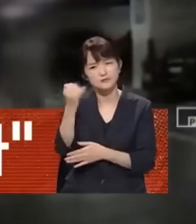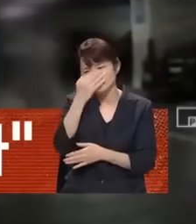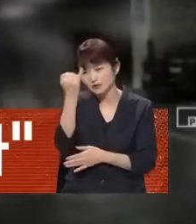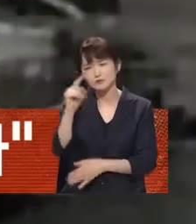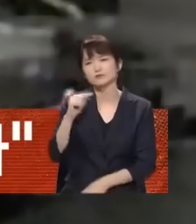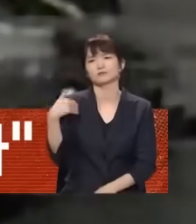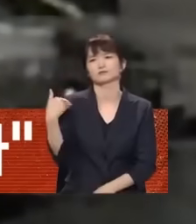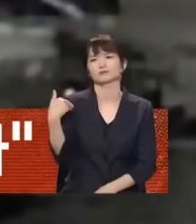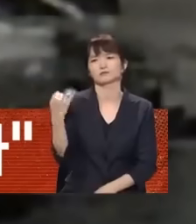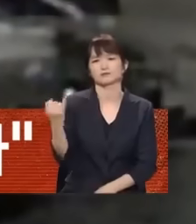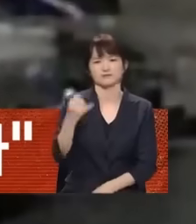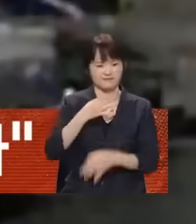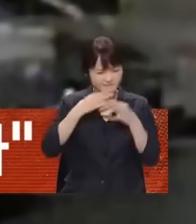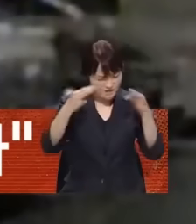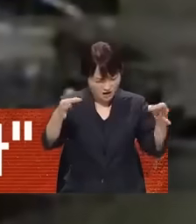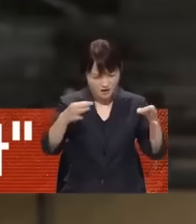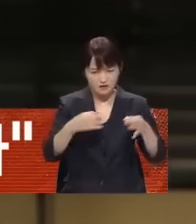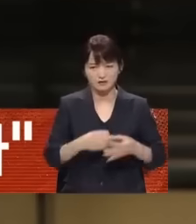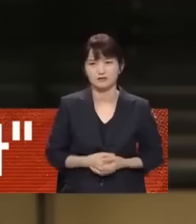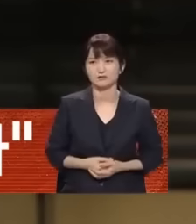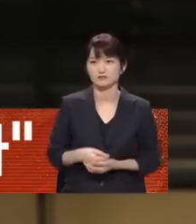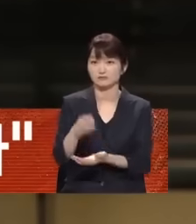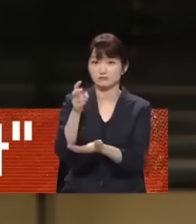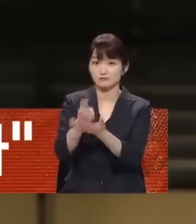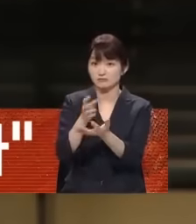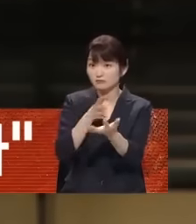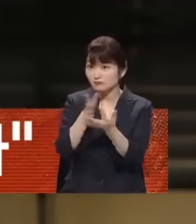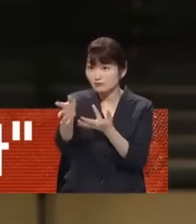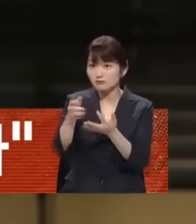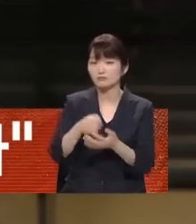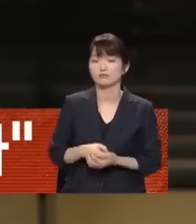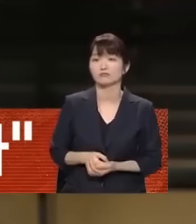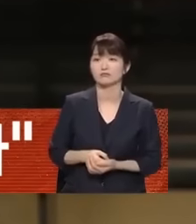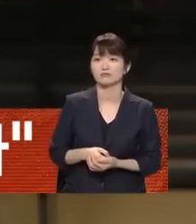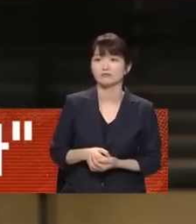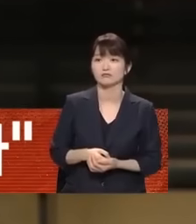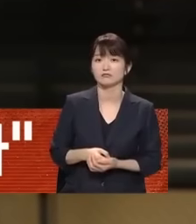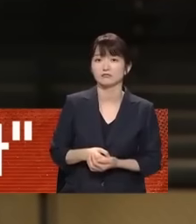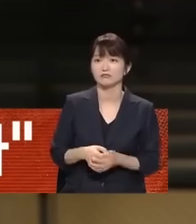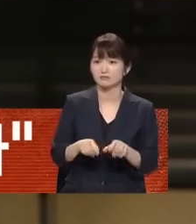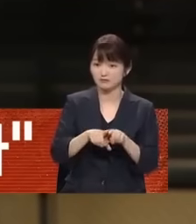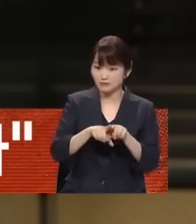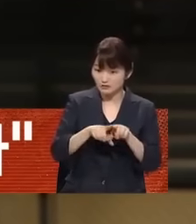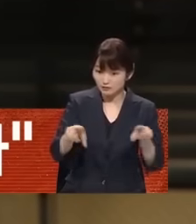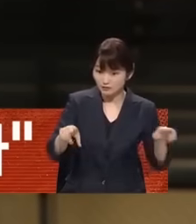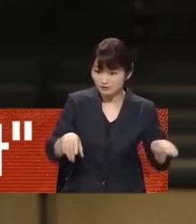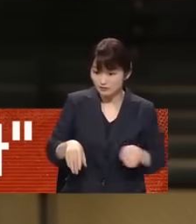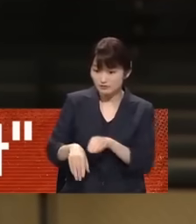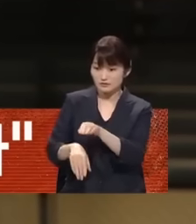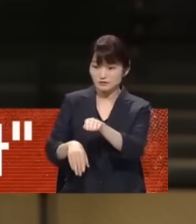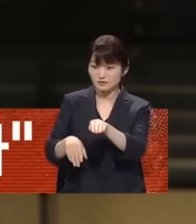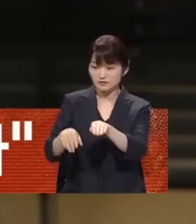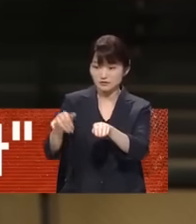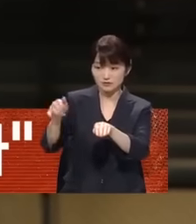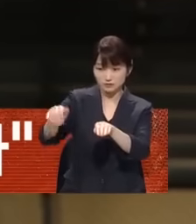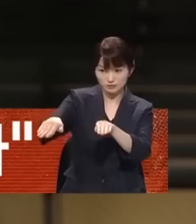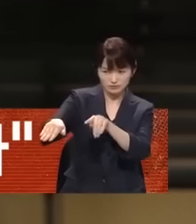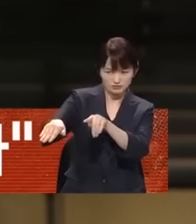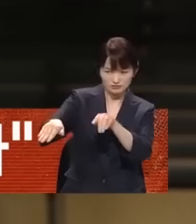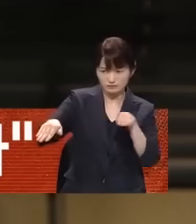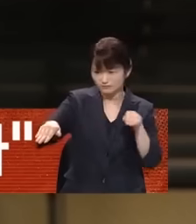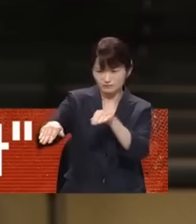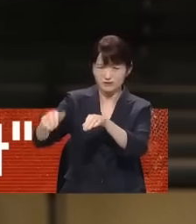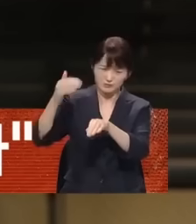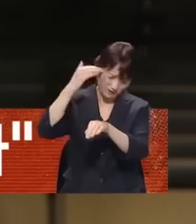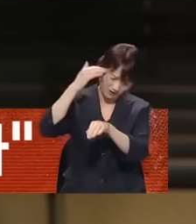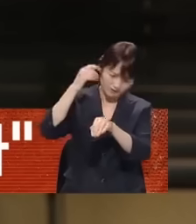하여튼 막 소리를 막 지를 수 있는 건데 그 법이 통과된다면 정상적인 일반적 주차를 방해하는 게 됩니다. 그렇게 되면 뭐